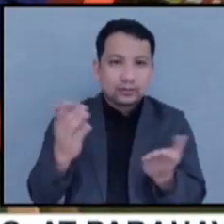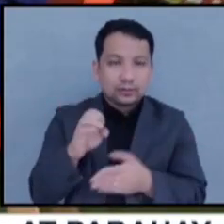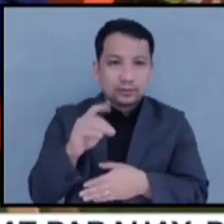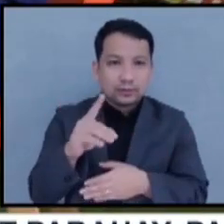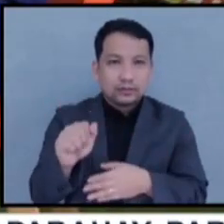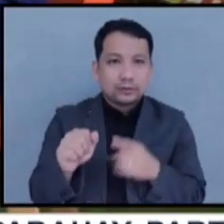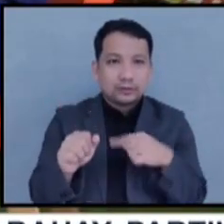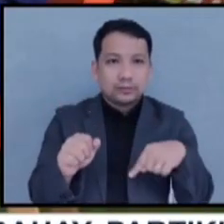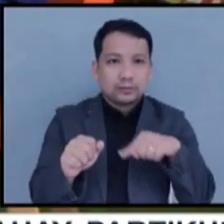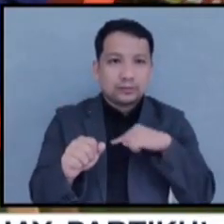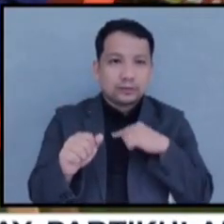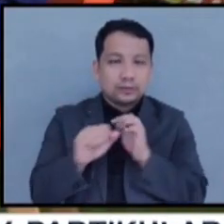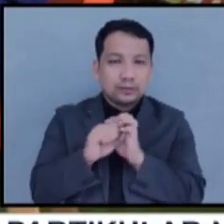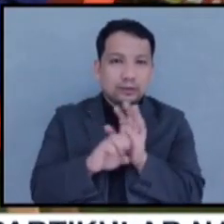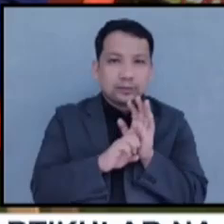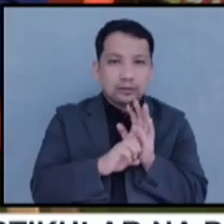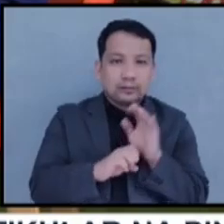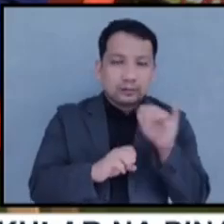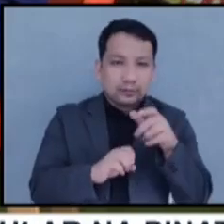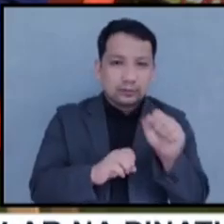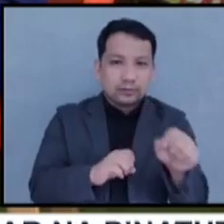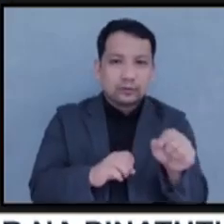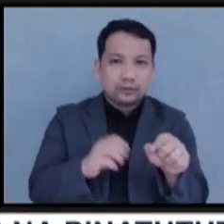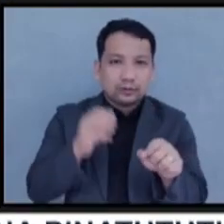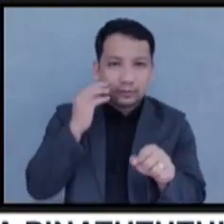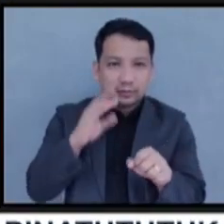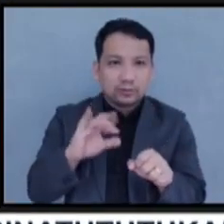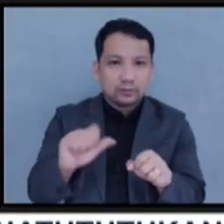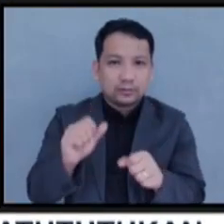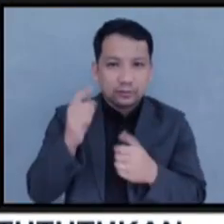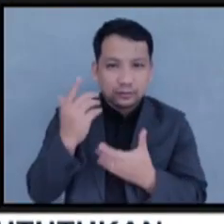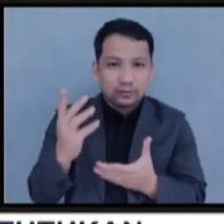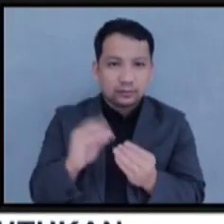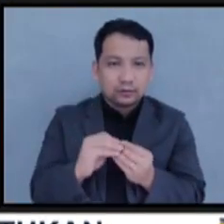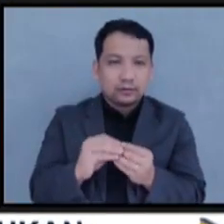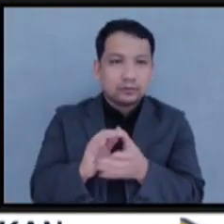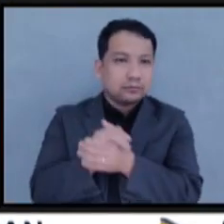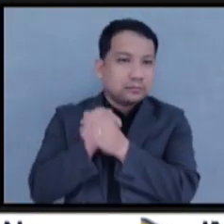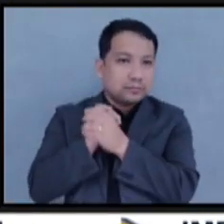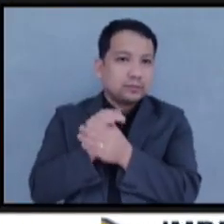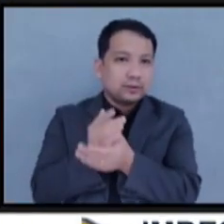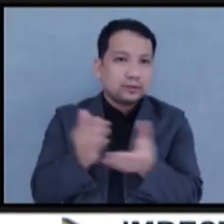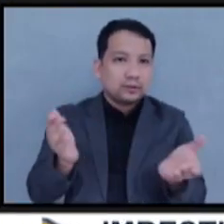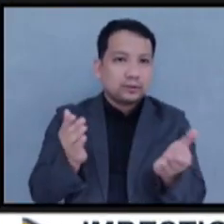kasama exhibitors, si Ms. Jewel at Ms. Mylene. Maraming salamat po at congratulations in advance na